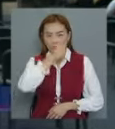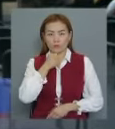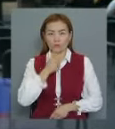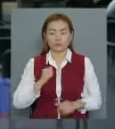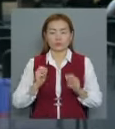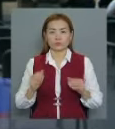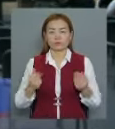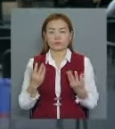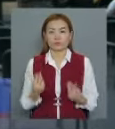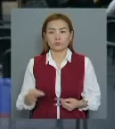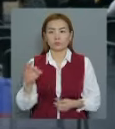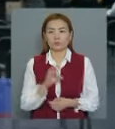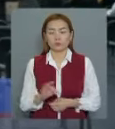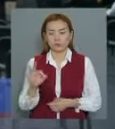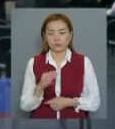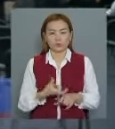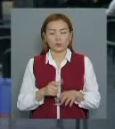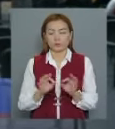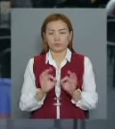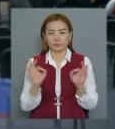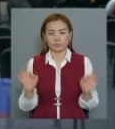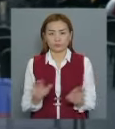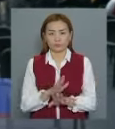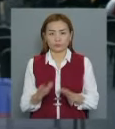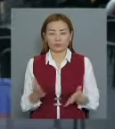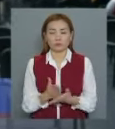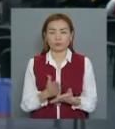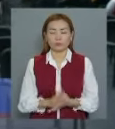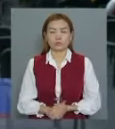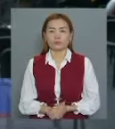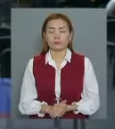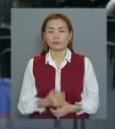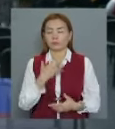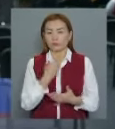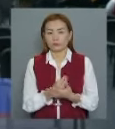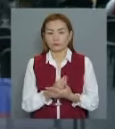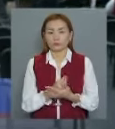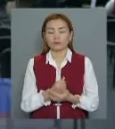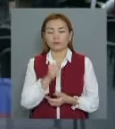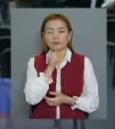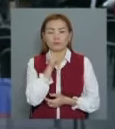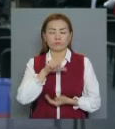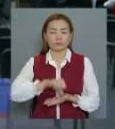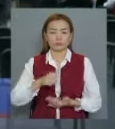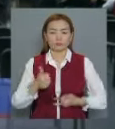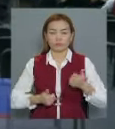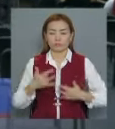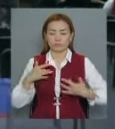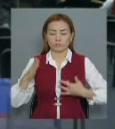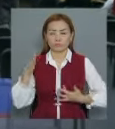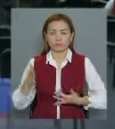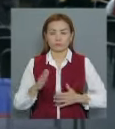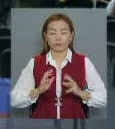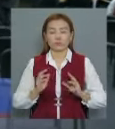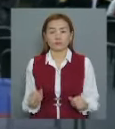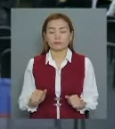күннің батырлары туралы өте керемет концерт өтіп жатыр. Біз осыған өзіміздің бағымызды сынайын деп келіп отырмыз. Және осы